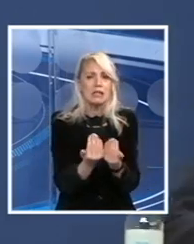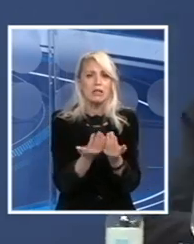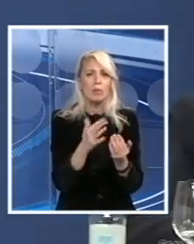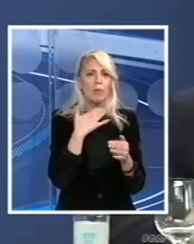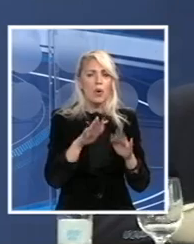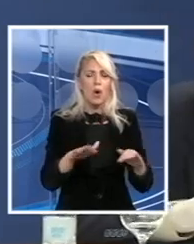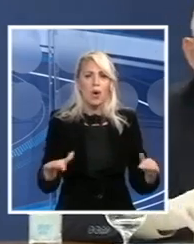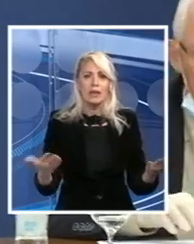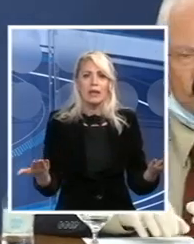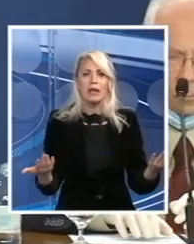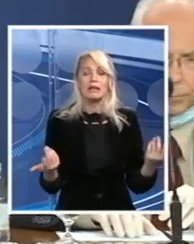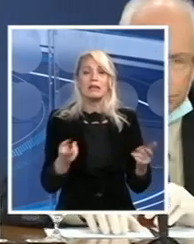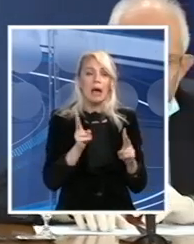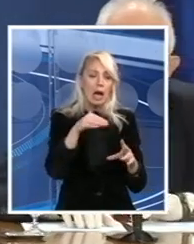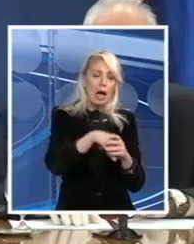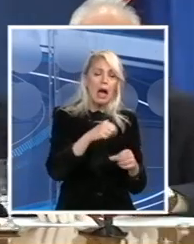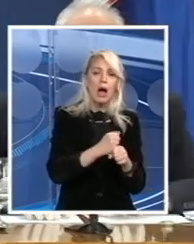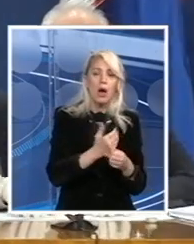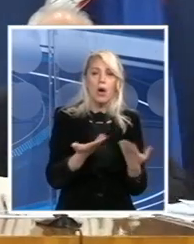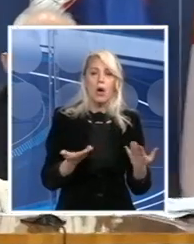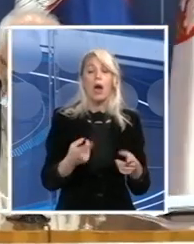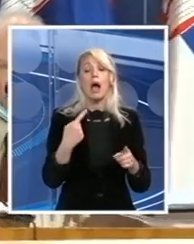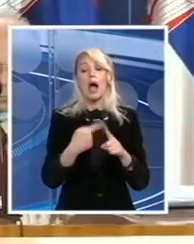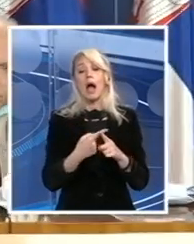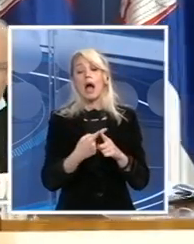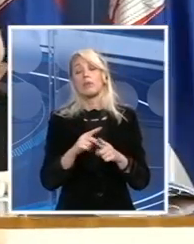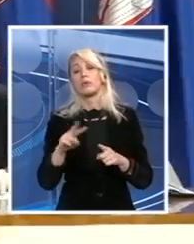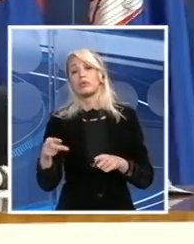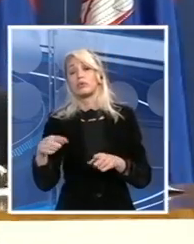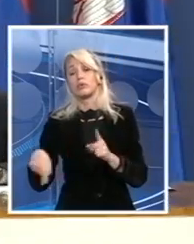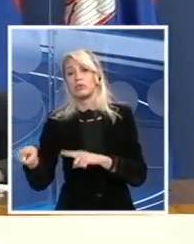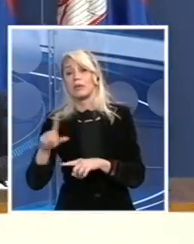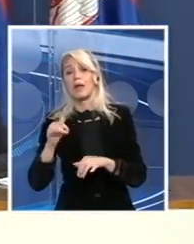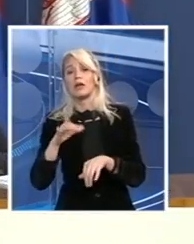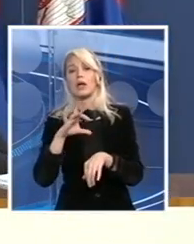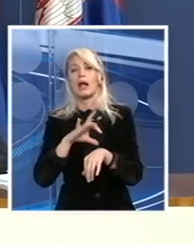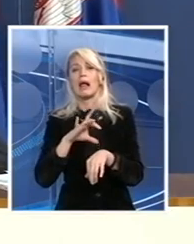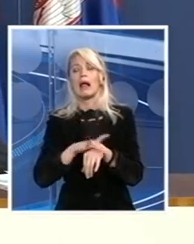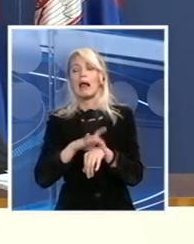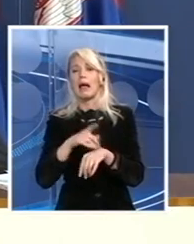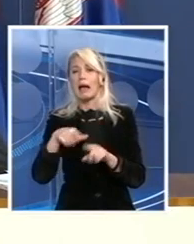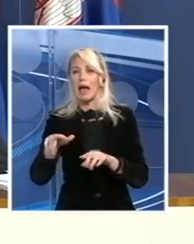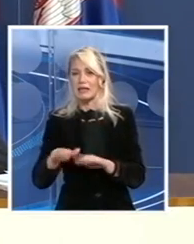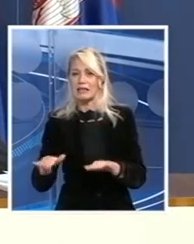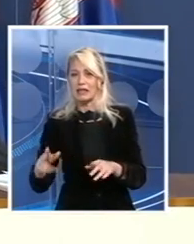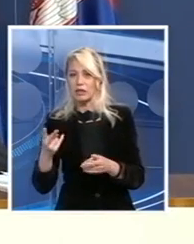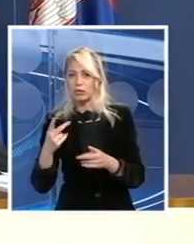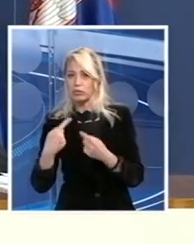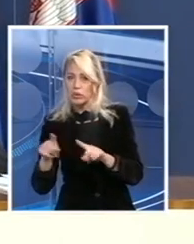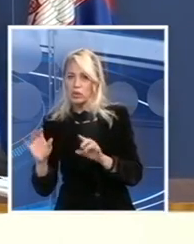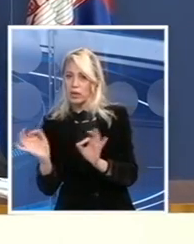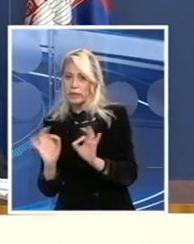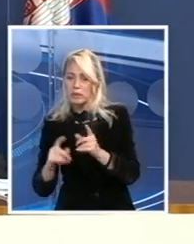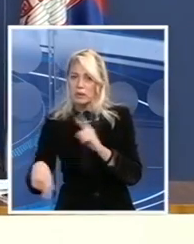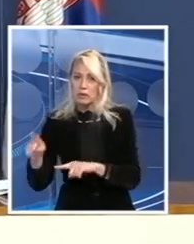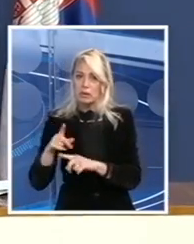strani šta će se raditi u samim vrtićima, a na drugoj strani hoće li se pedijatrijske službe na neki poseban način spremati? Dakle, da li će dobiti neku opremu,